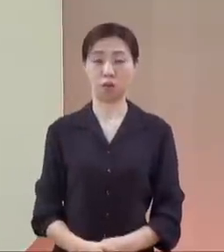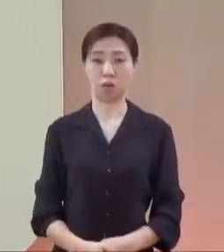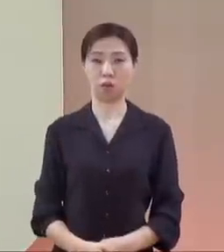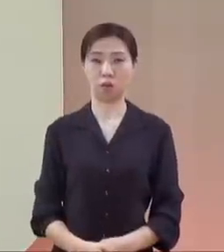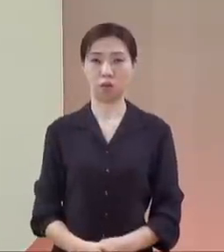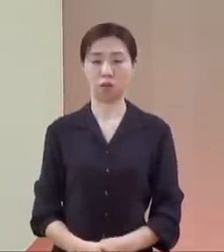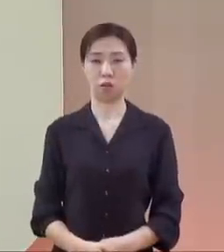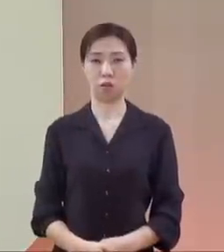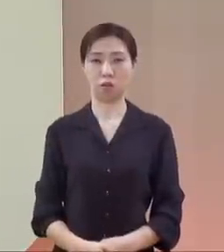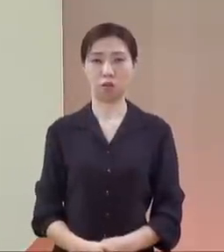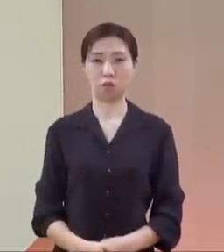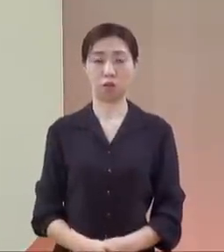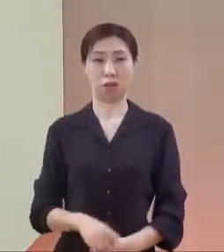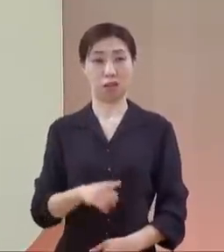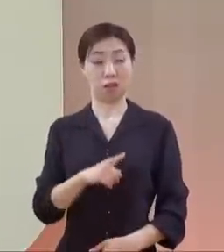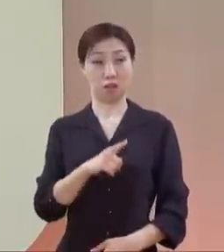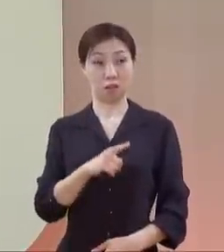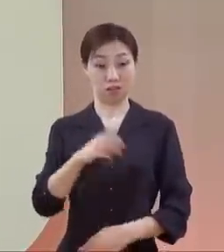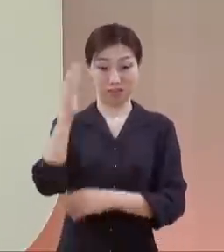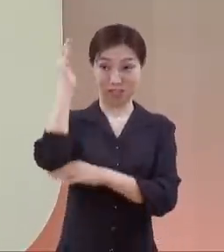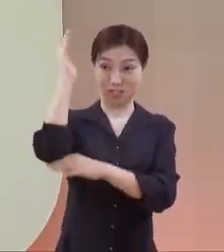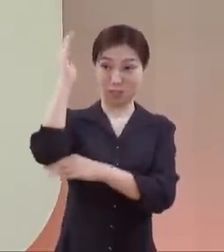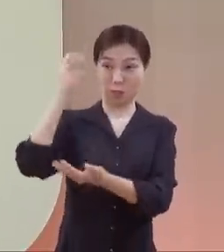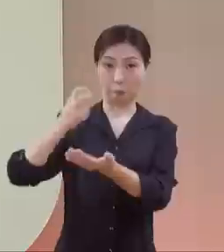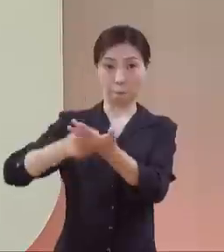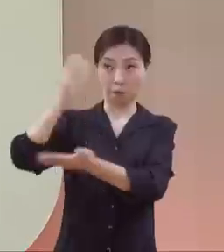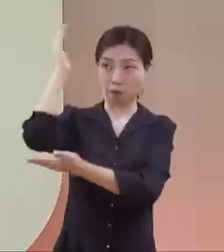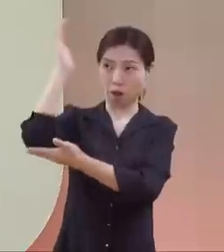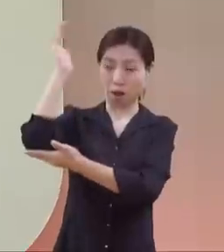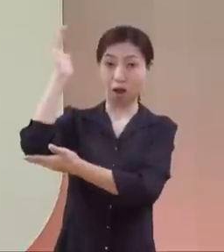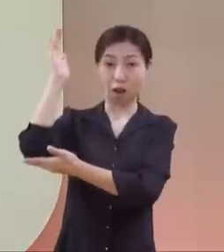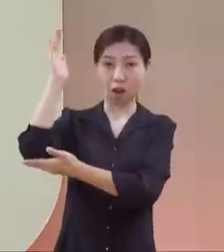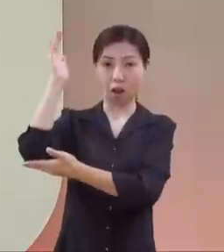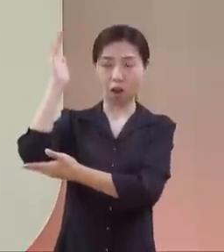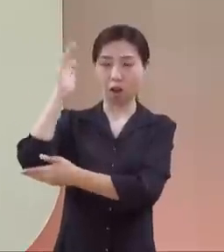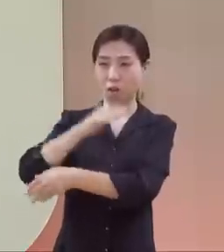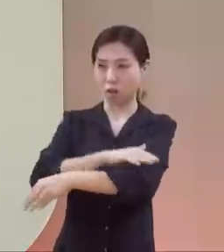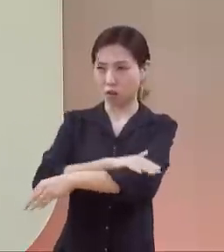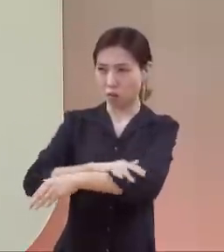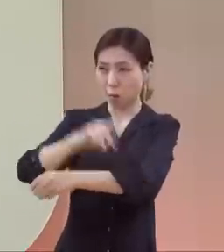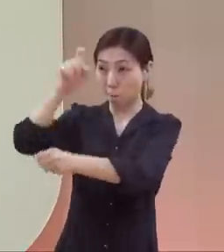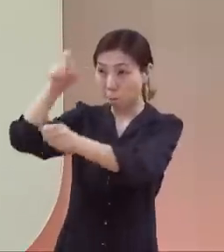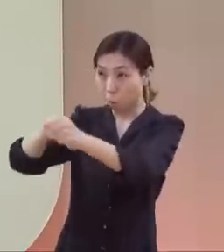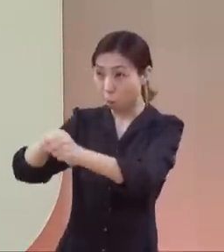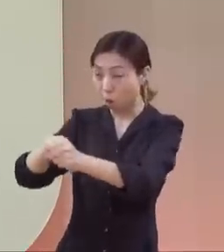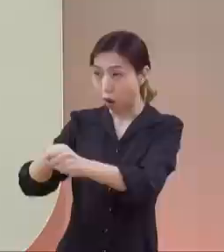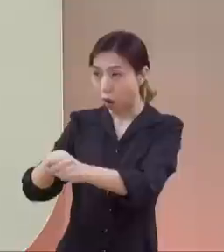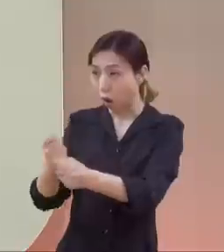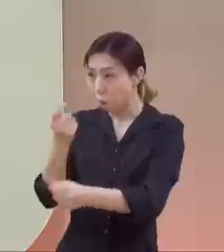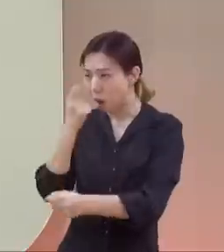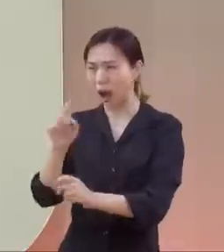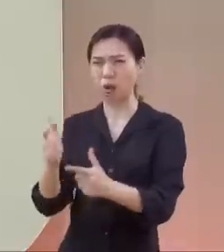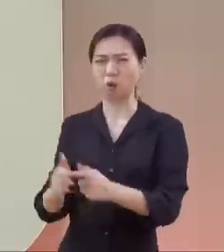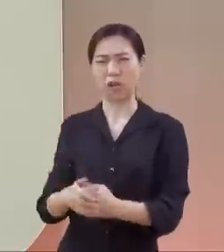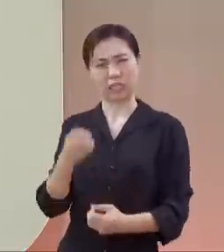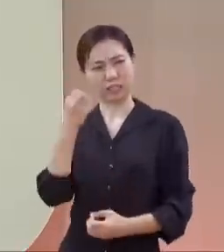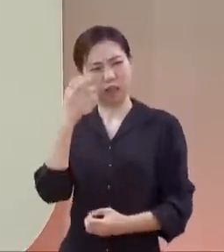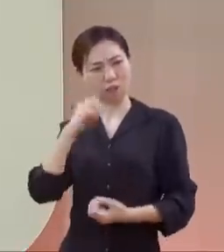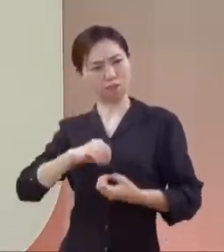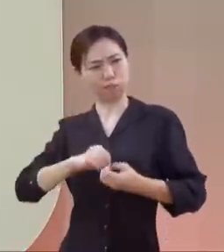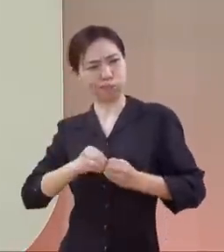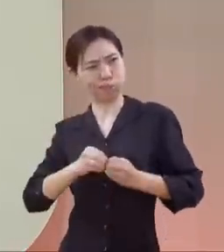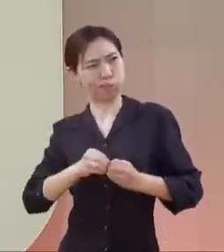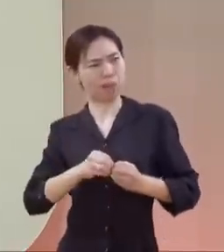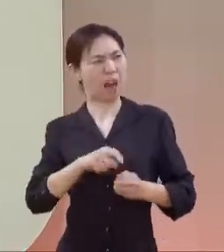혼자서 이야기 듣고 제대로 듣지도 않고 혼자 엉뚱하게 해석하는 분들이 많거든요 그래서 행여라도 그런